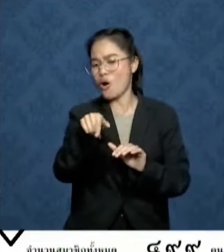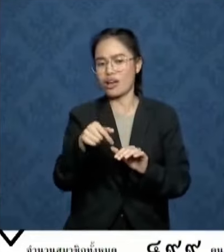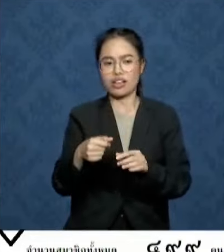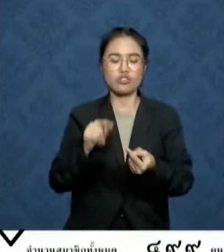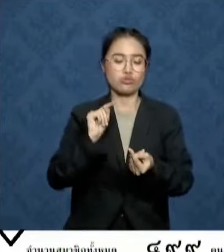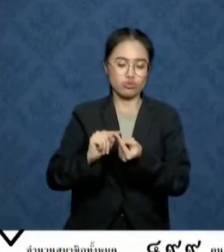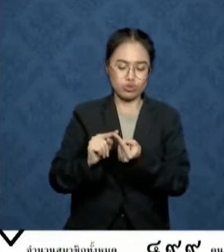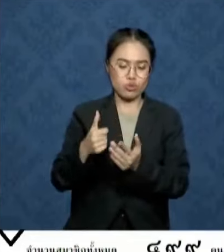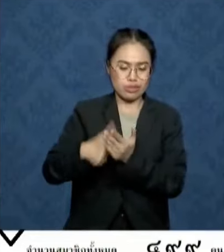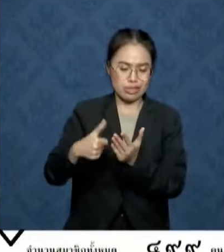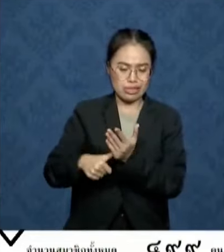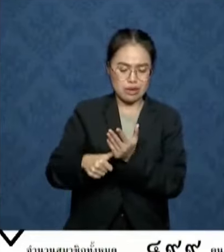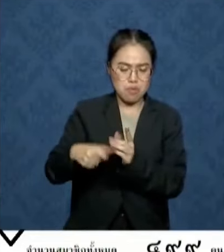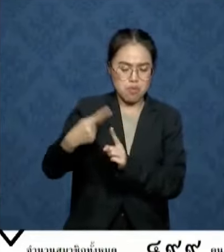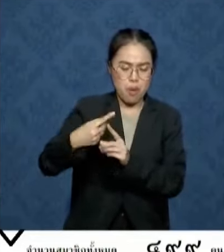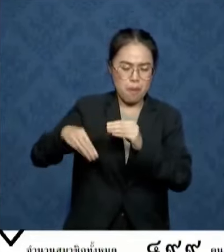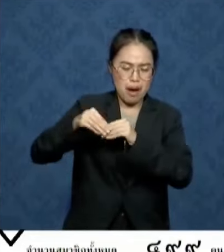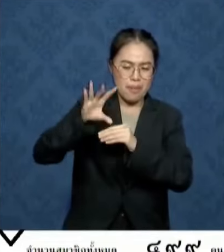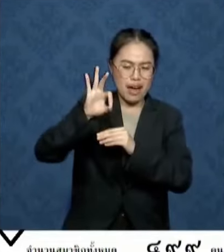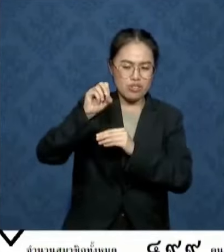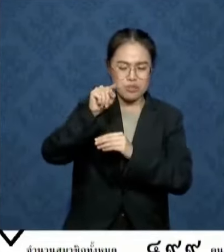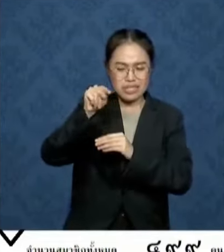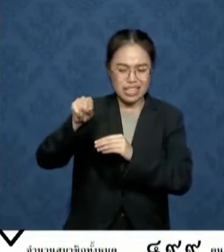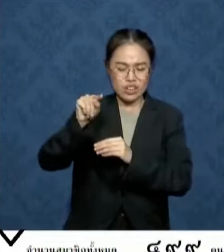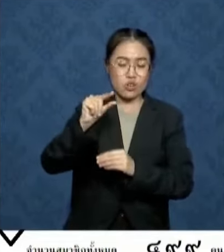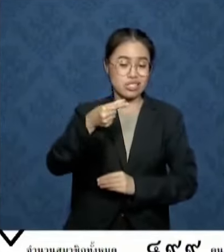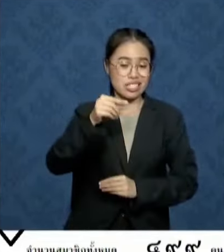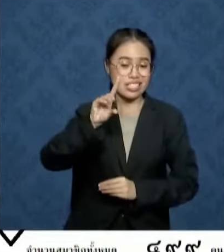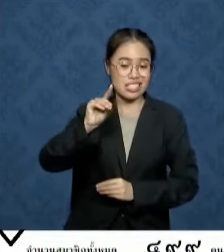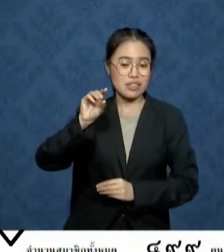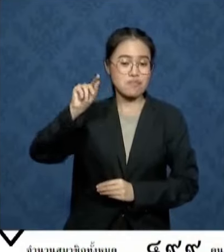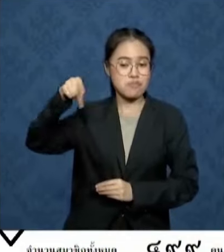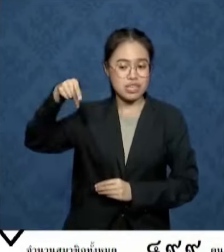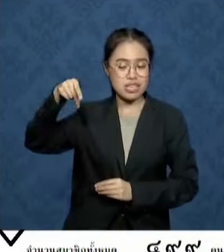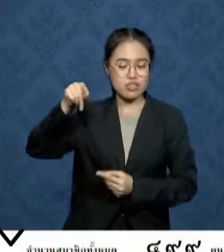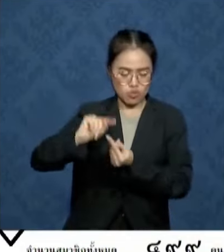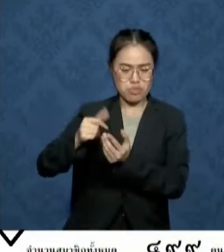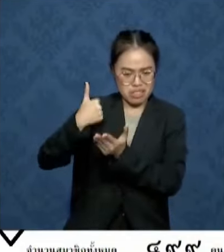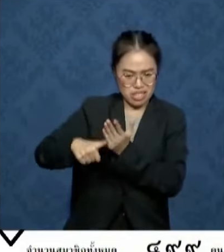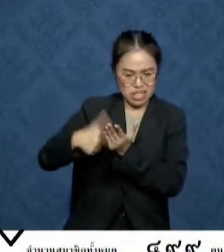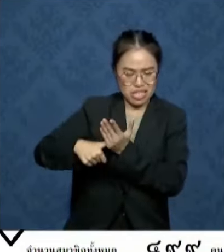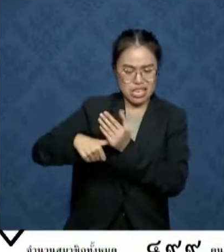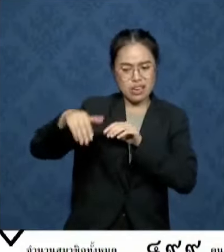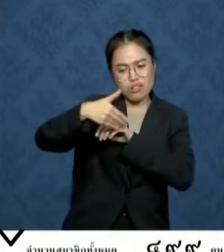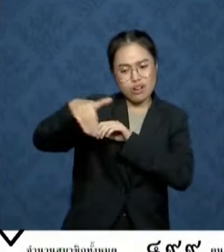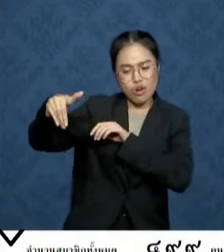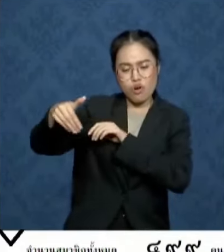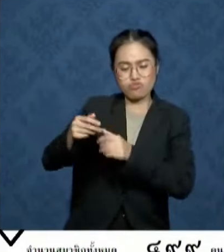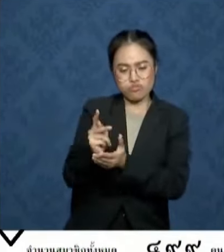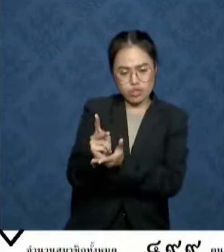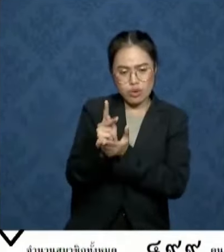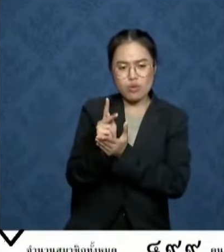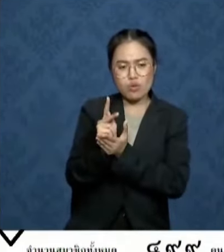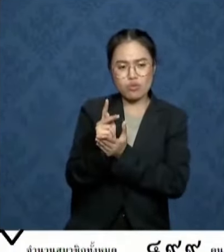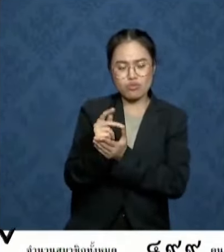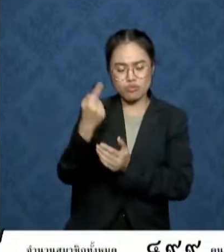คุย เรอน ใ ระบบ ที่ สง กา 90% ของ gdpอัี้ ย ไม นับ รวม นี่ นอก ระบบครั ที่ เรา ไม ทราบ ว่าเป็ กี่ ป